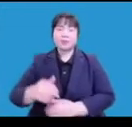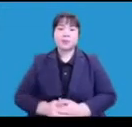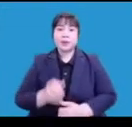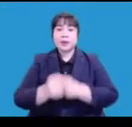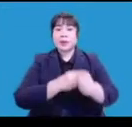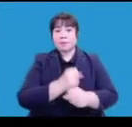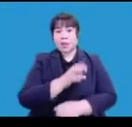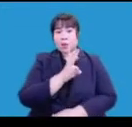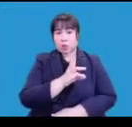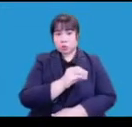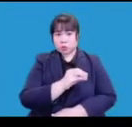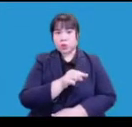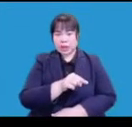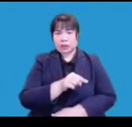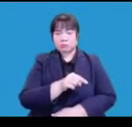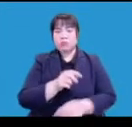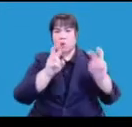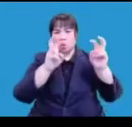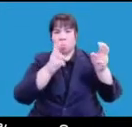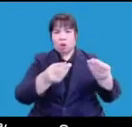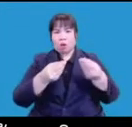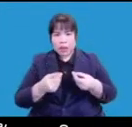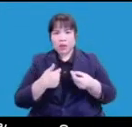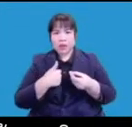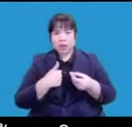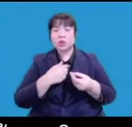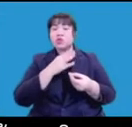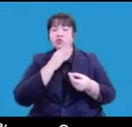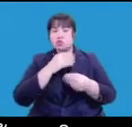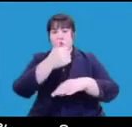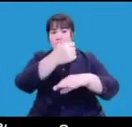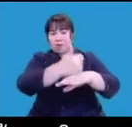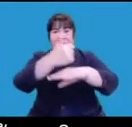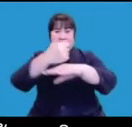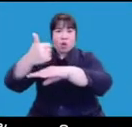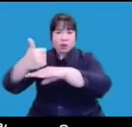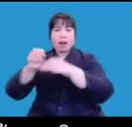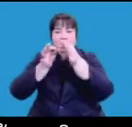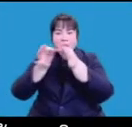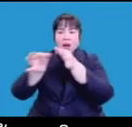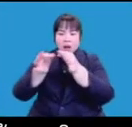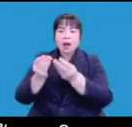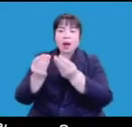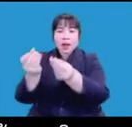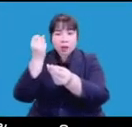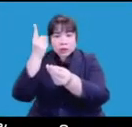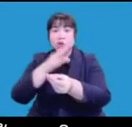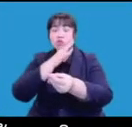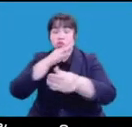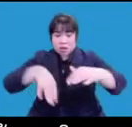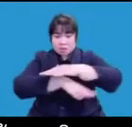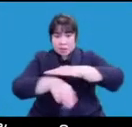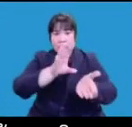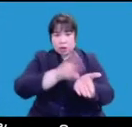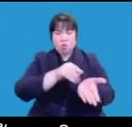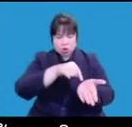นะครับปี60เนี่ยเป็นการอย่างที่เรารับโจทย์มาเป็นการทำให้ผู้บริหารผู้มีอำนาจตัดสินใจเนี่ยเข้าใจนะครับว่า Big Data เนี่ย